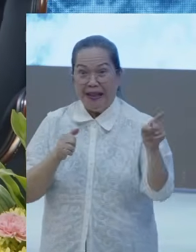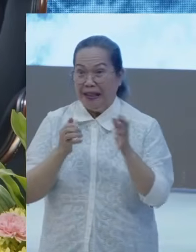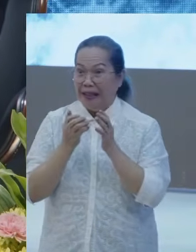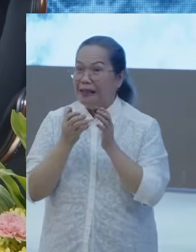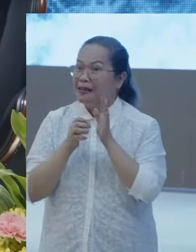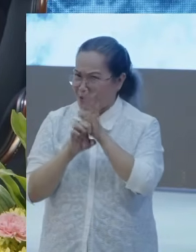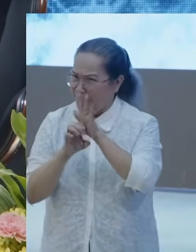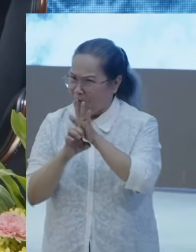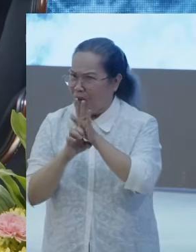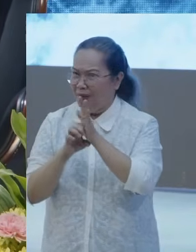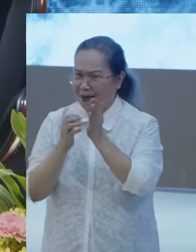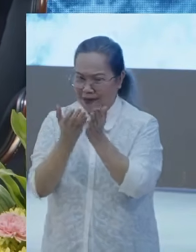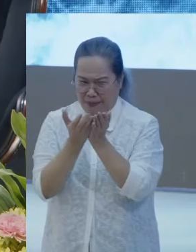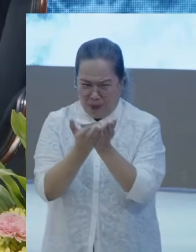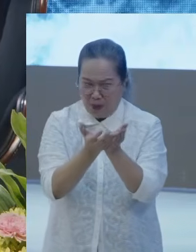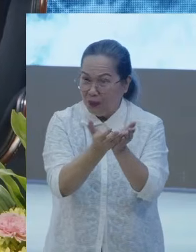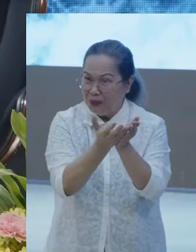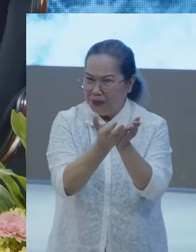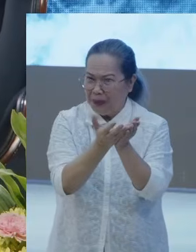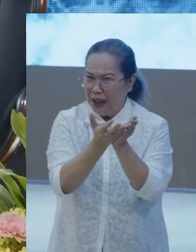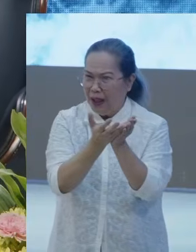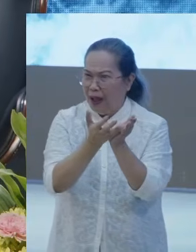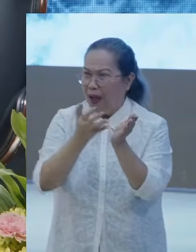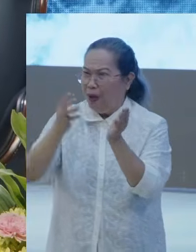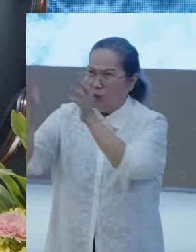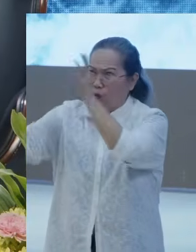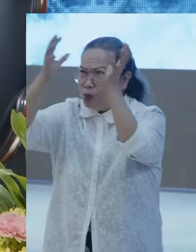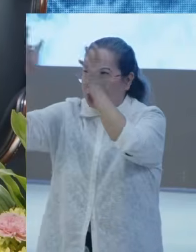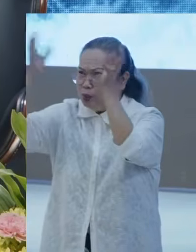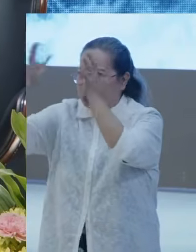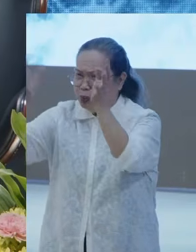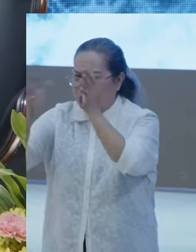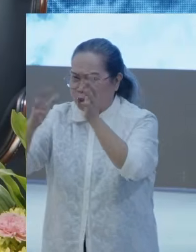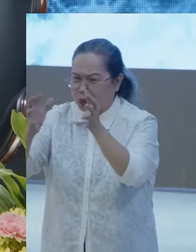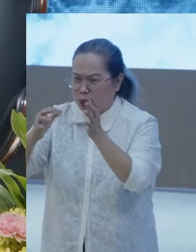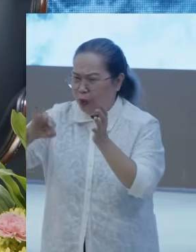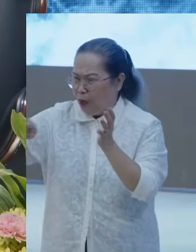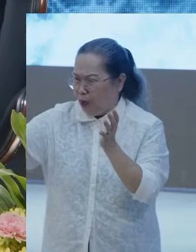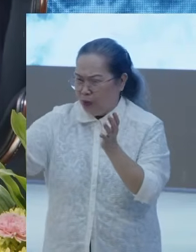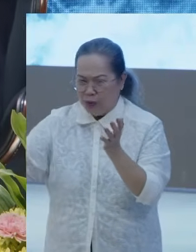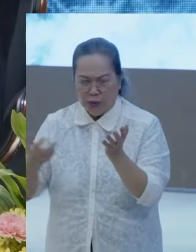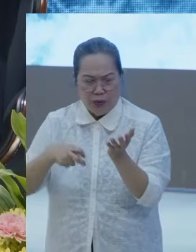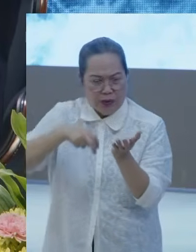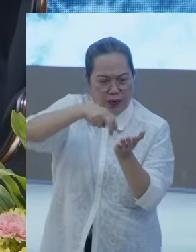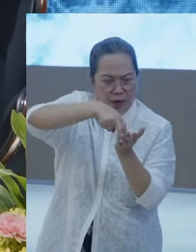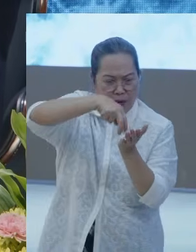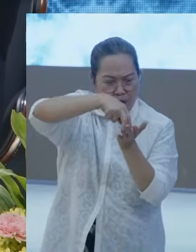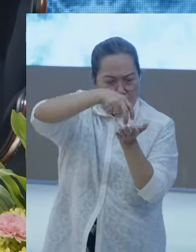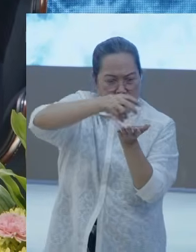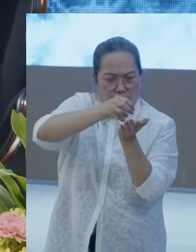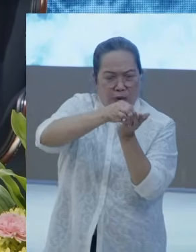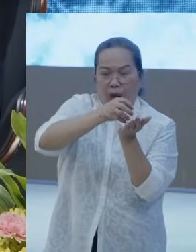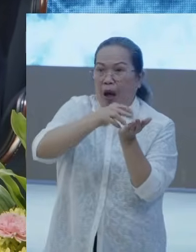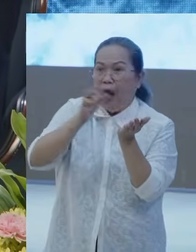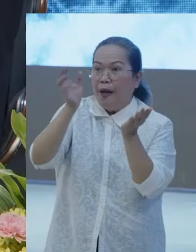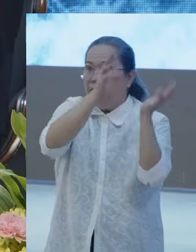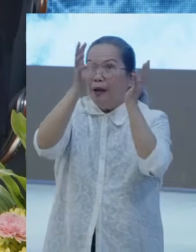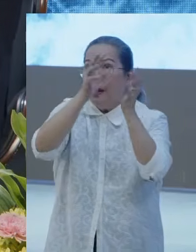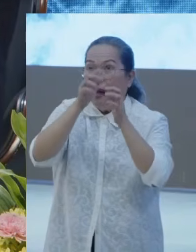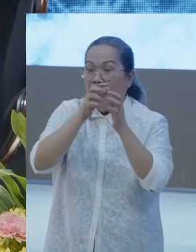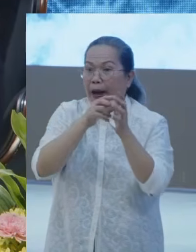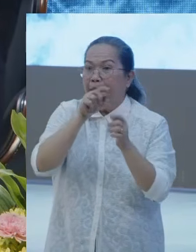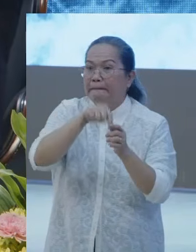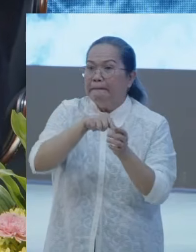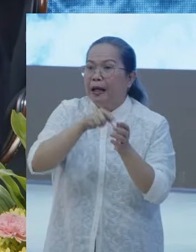kasama niya dun sa bapor nung sila ay datnan ng bagyo na pinadala ng ating Panginoon. Ang sabi doon, then the